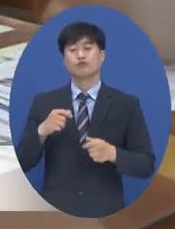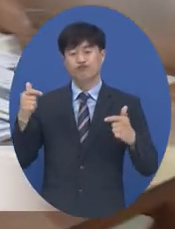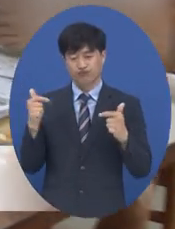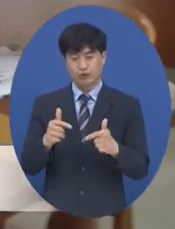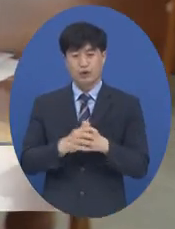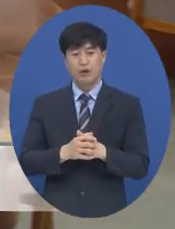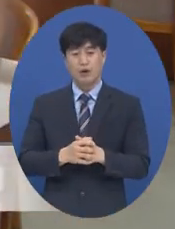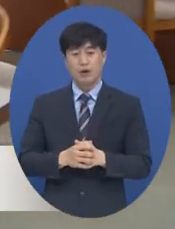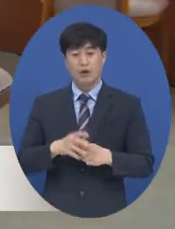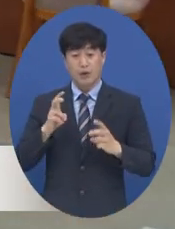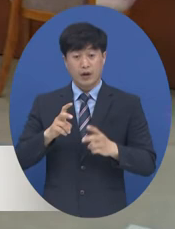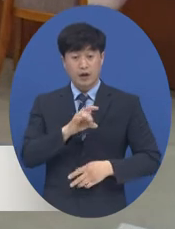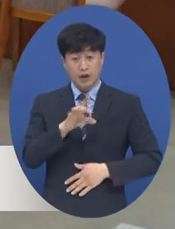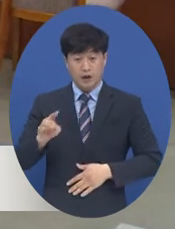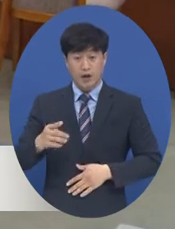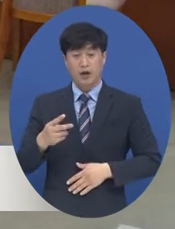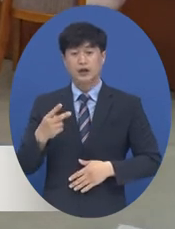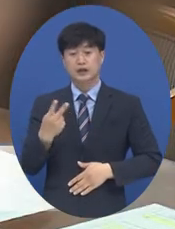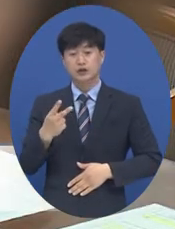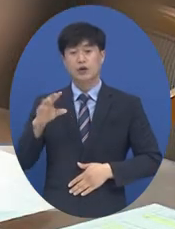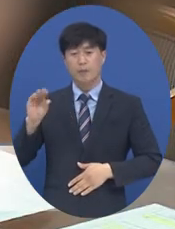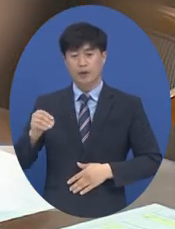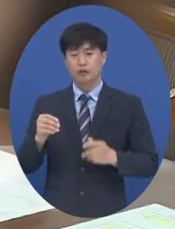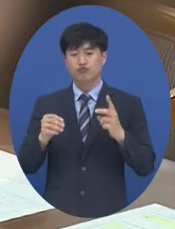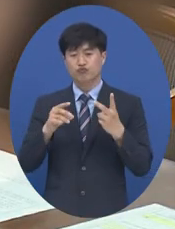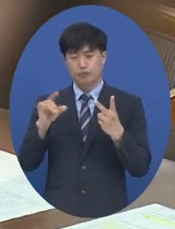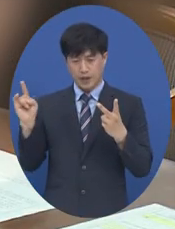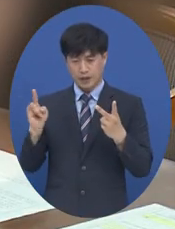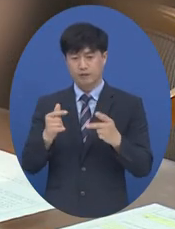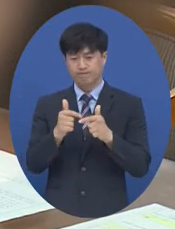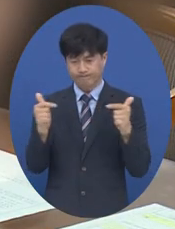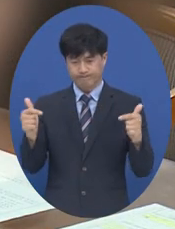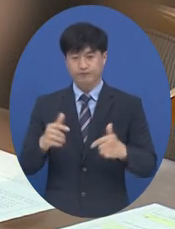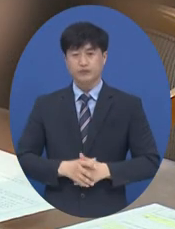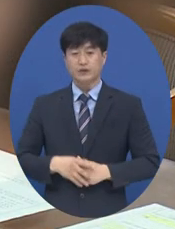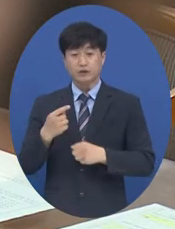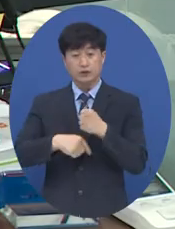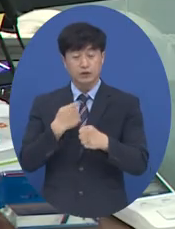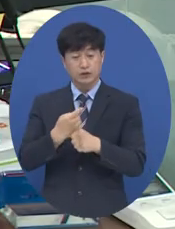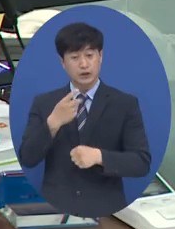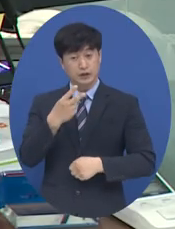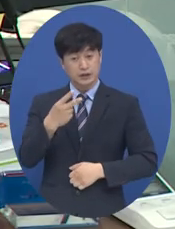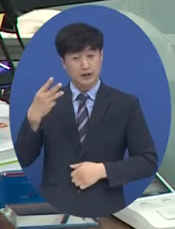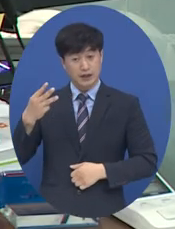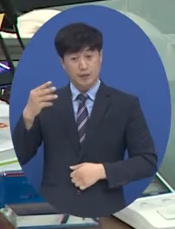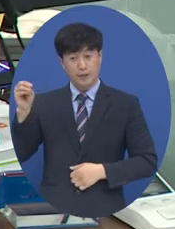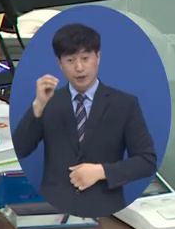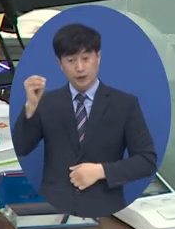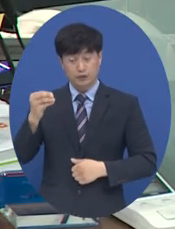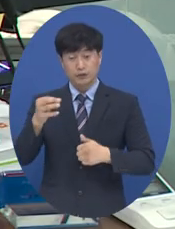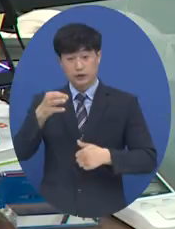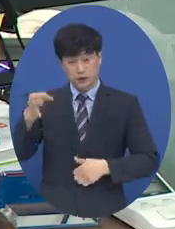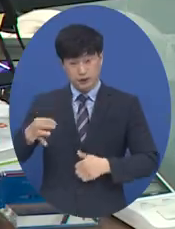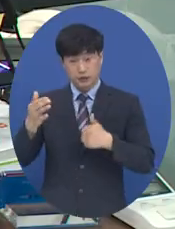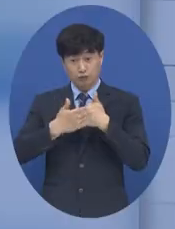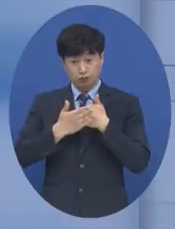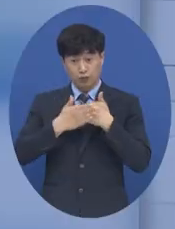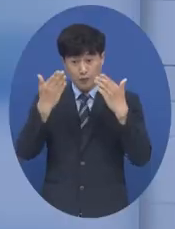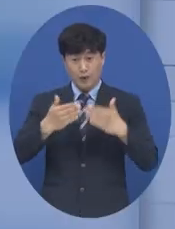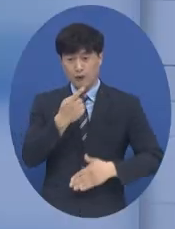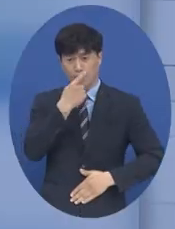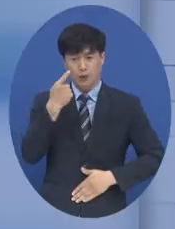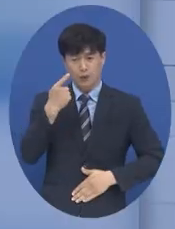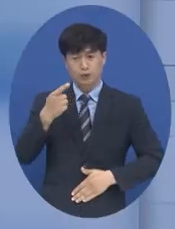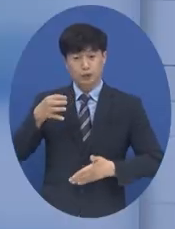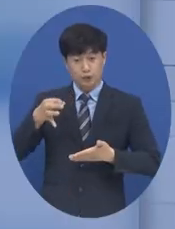곳당 지원 한도를 1천만 원에서 2천만 원으로 두배 확대했습니다. 연 2, 3%대 금리로 지원받을 수 있는데